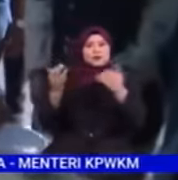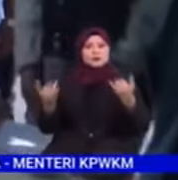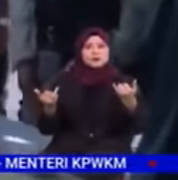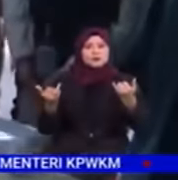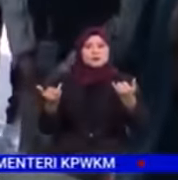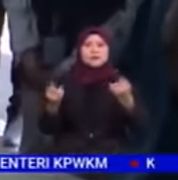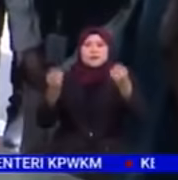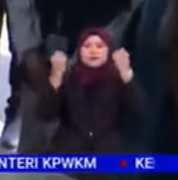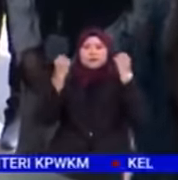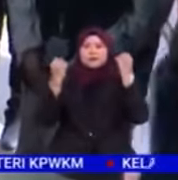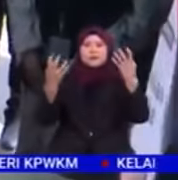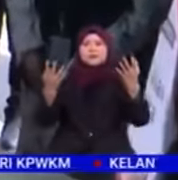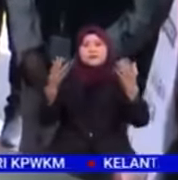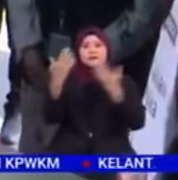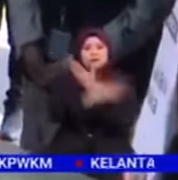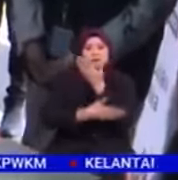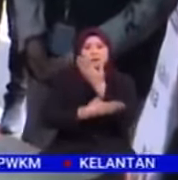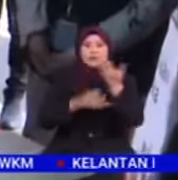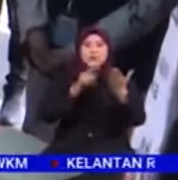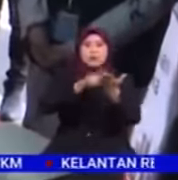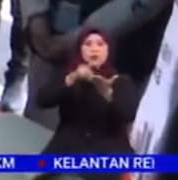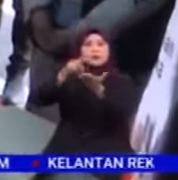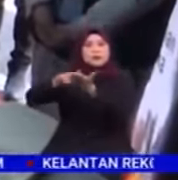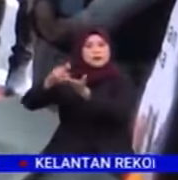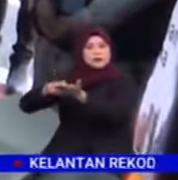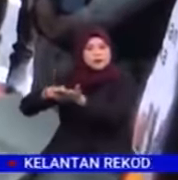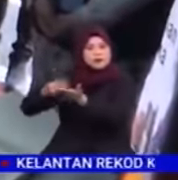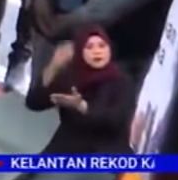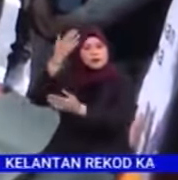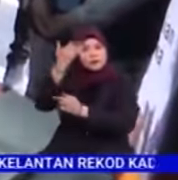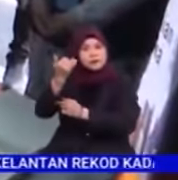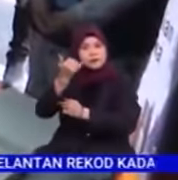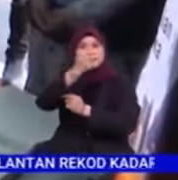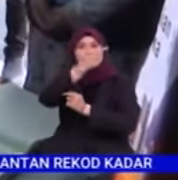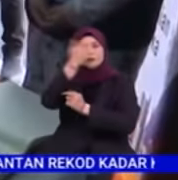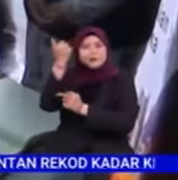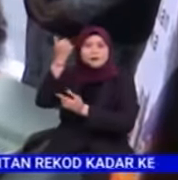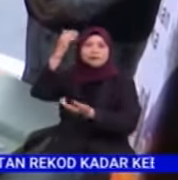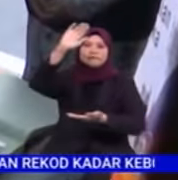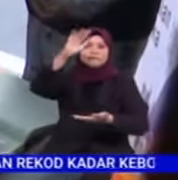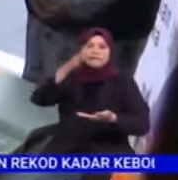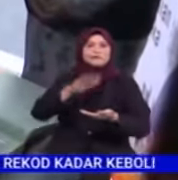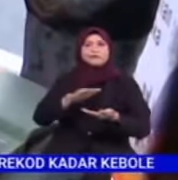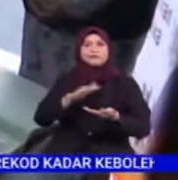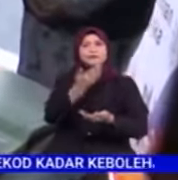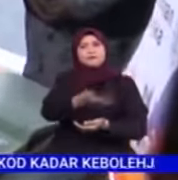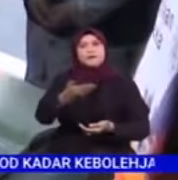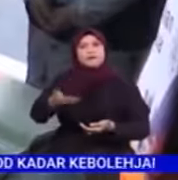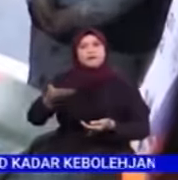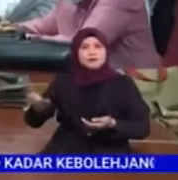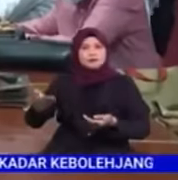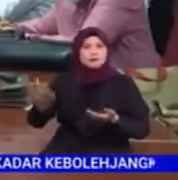1992 nyak negara cepat sebutan kranyar mengalami pengurangan hasil